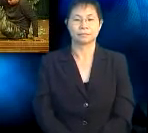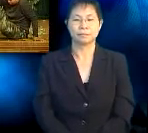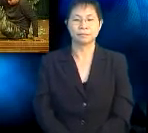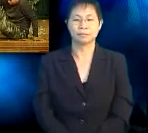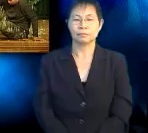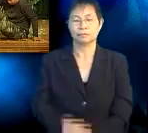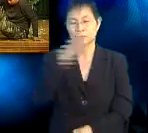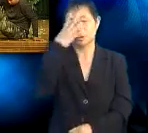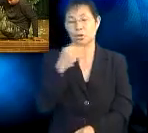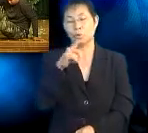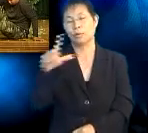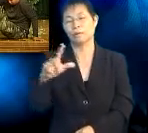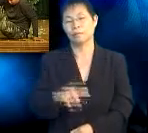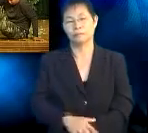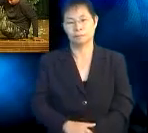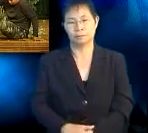Tidurlah.